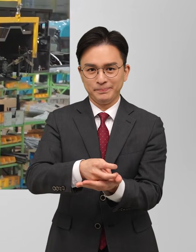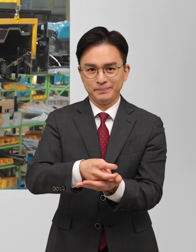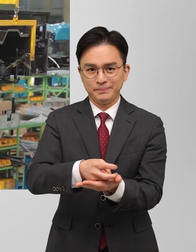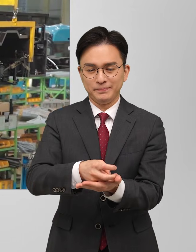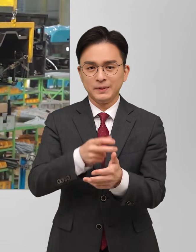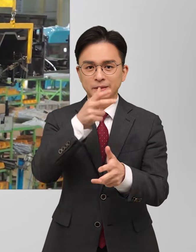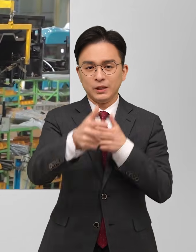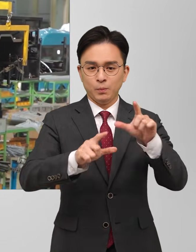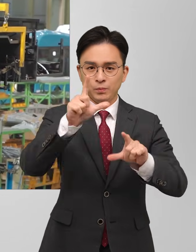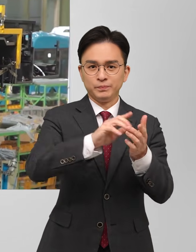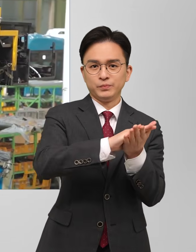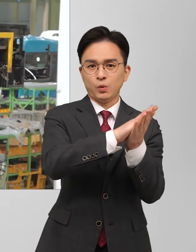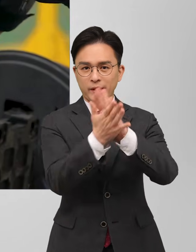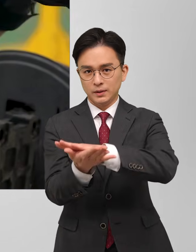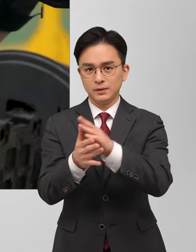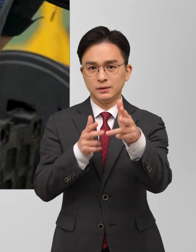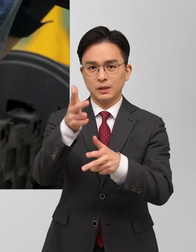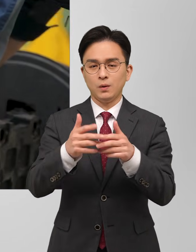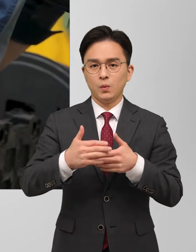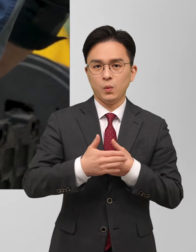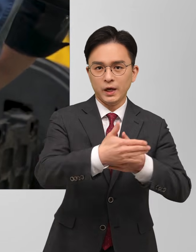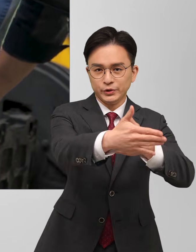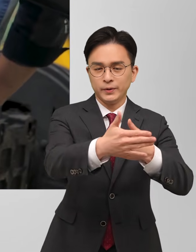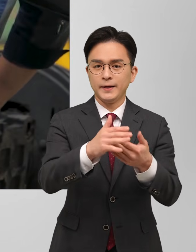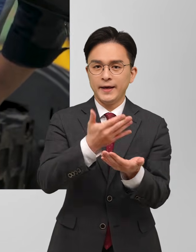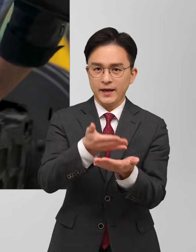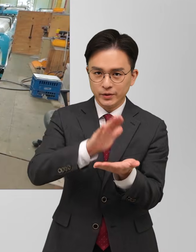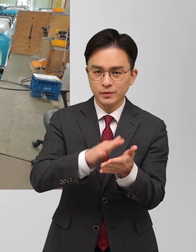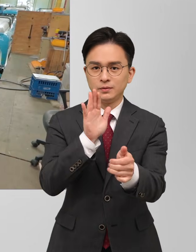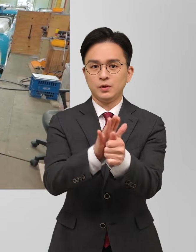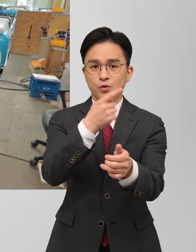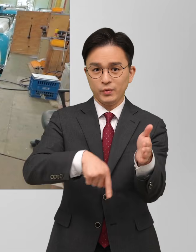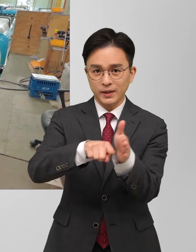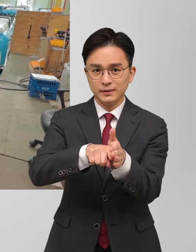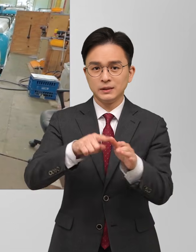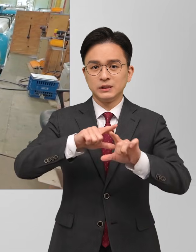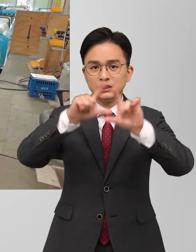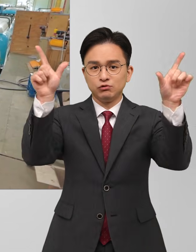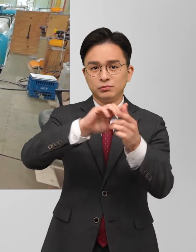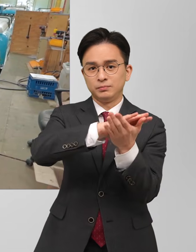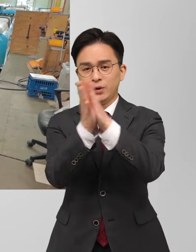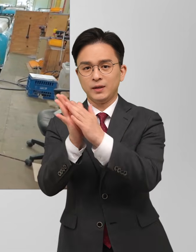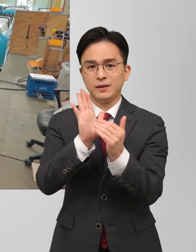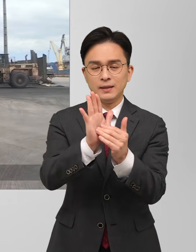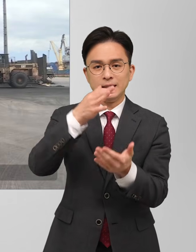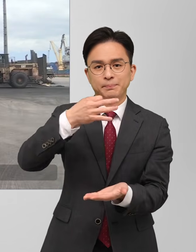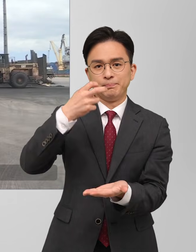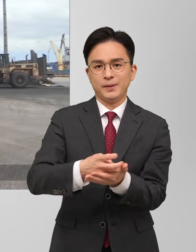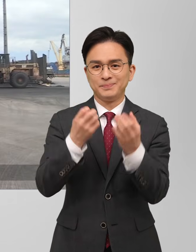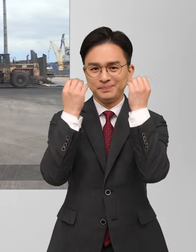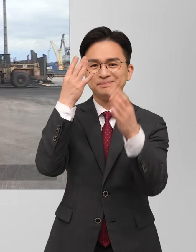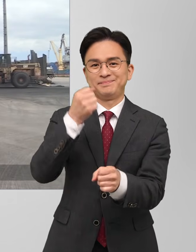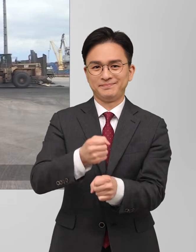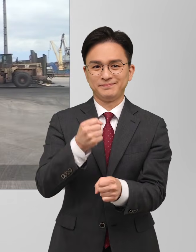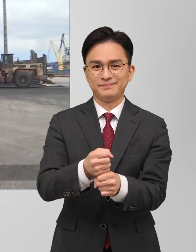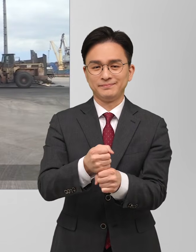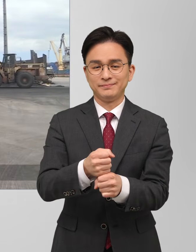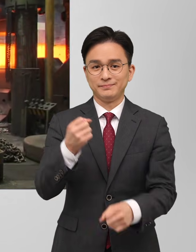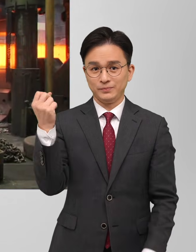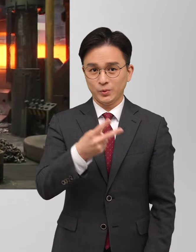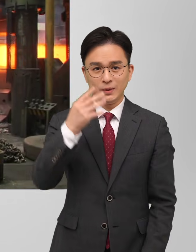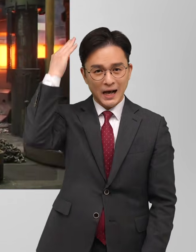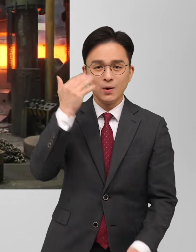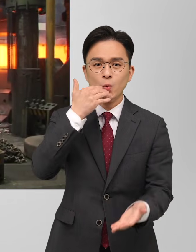산업 구조 전환과 산업 공정 개선 등을 지원하기 위한 기후 대응 기금을 신설하였습니다. 그리고 석탄 기반